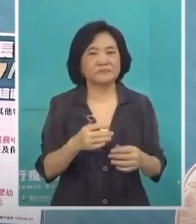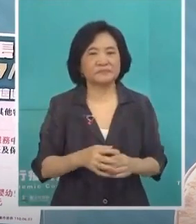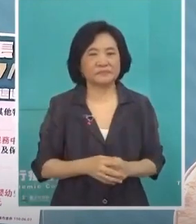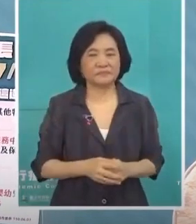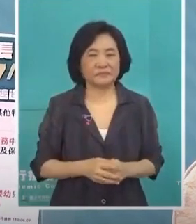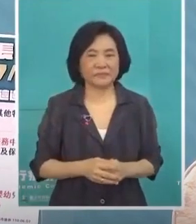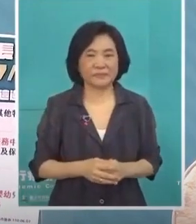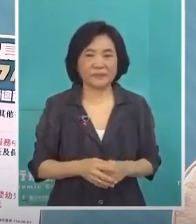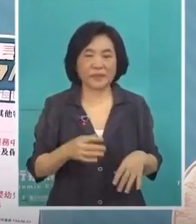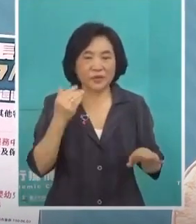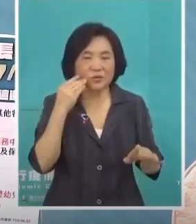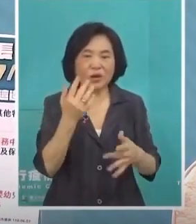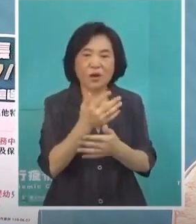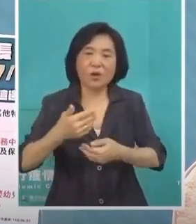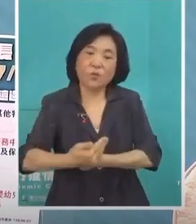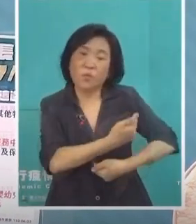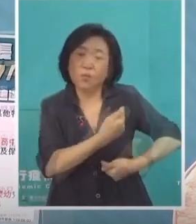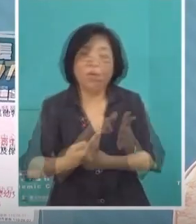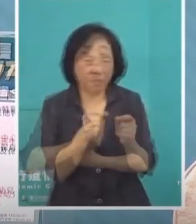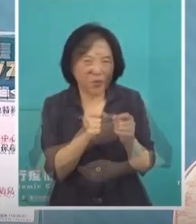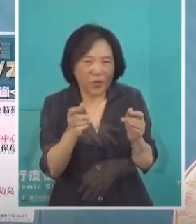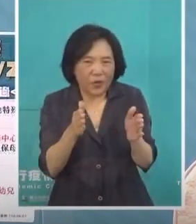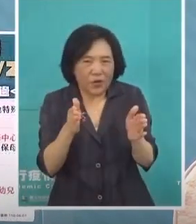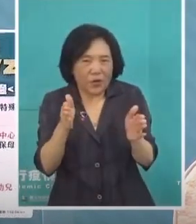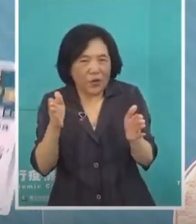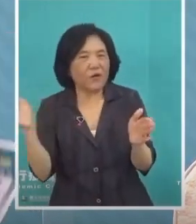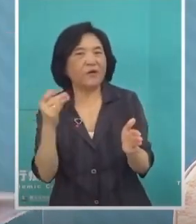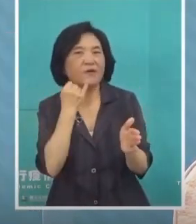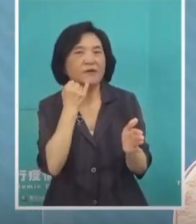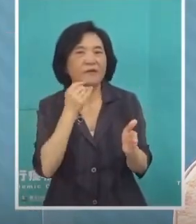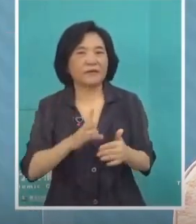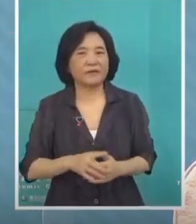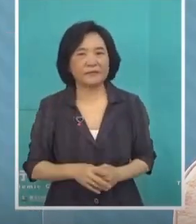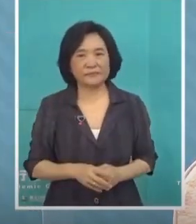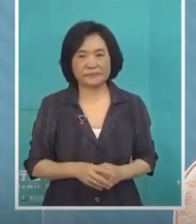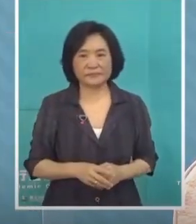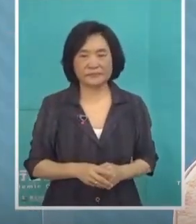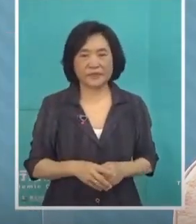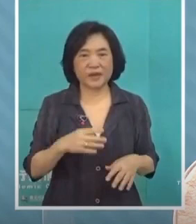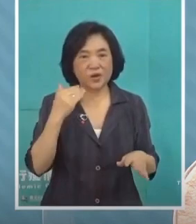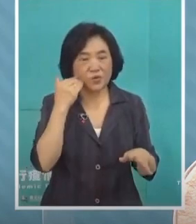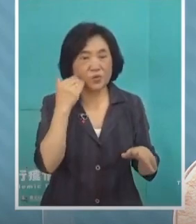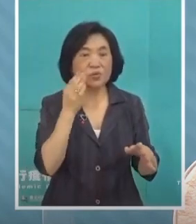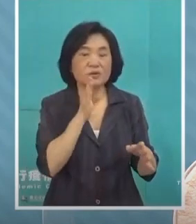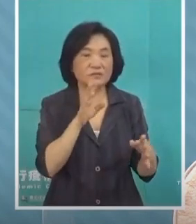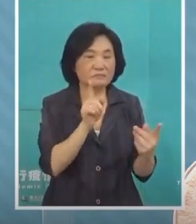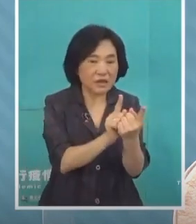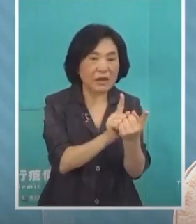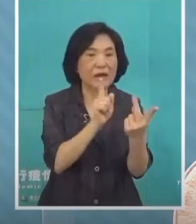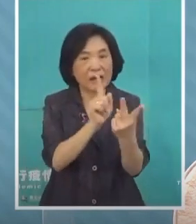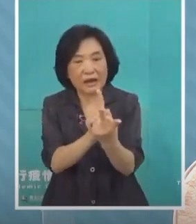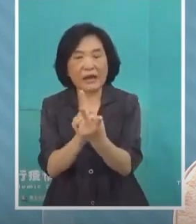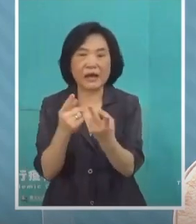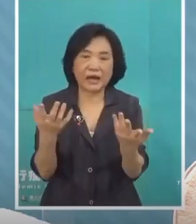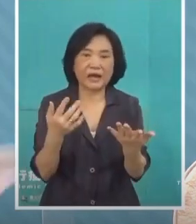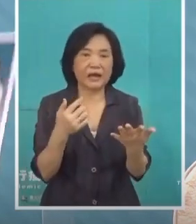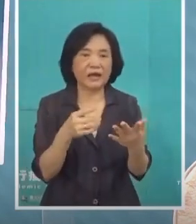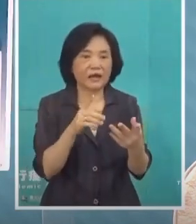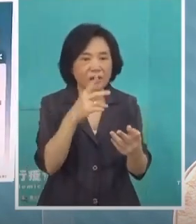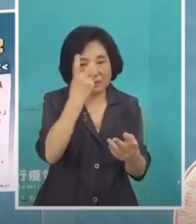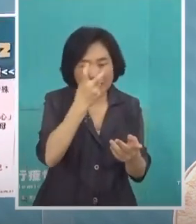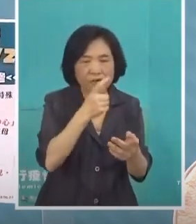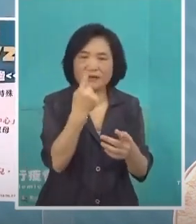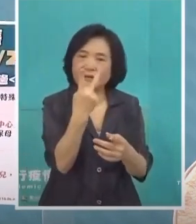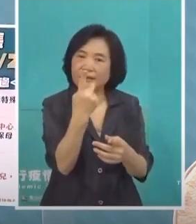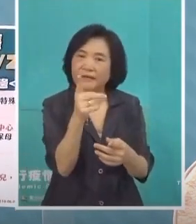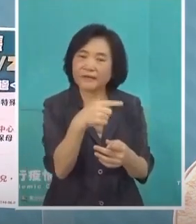是这样的，因为很多父母还是要去上班嘛，所以如果是那种 1-to-1 的，或者是说只有照顾一两个这种的，我